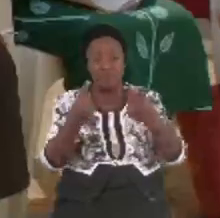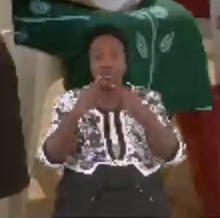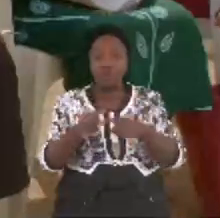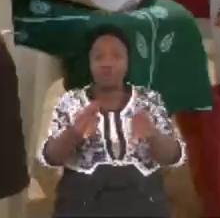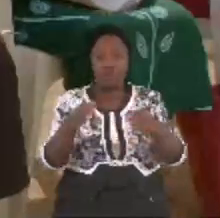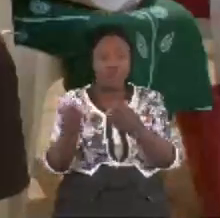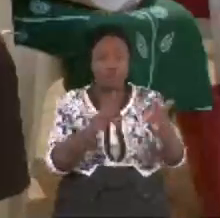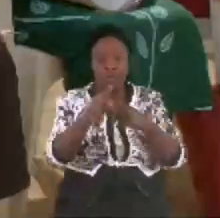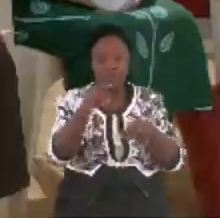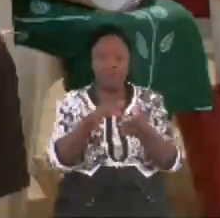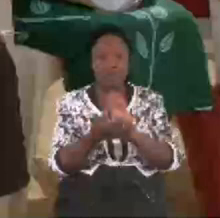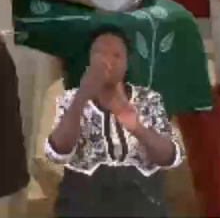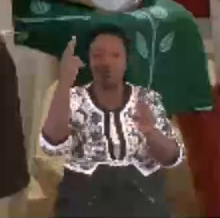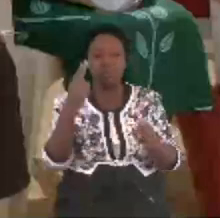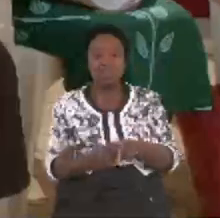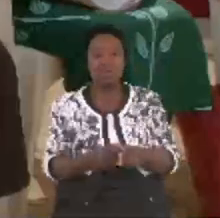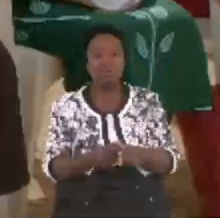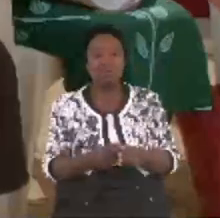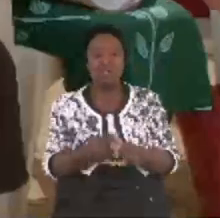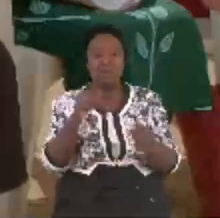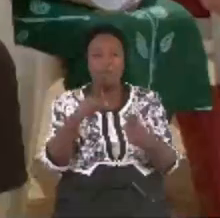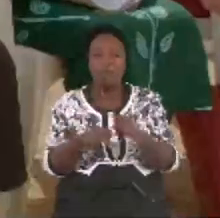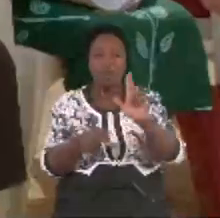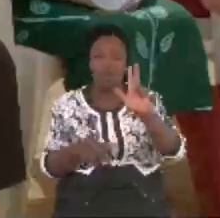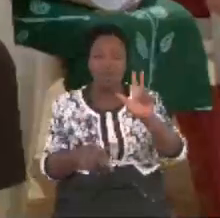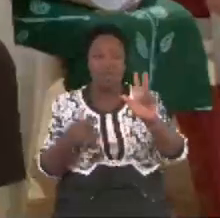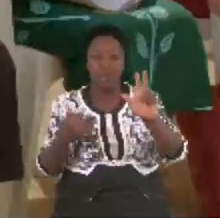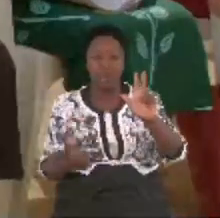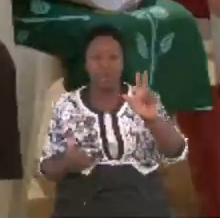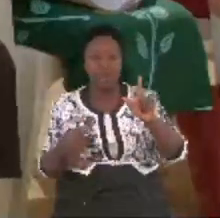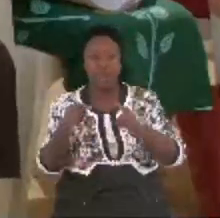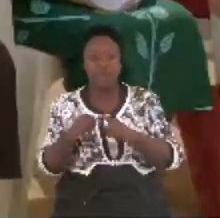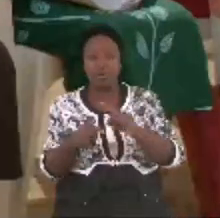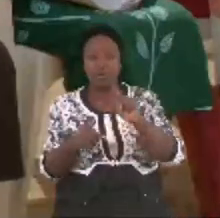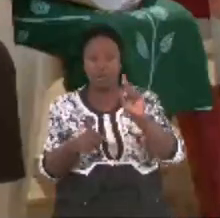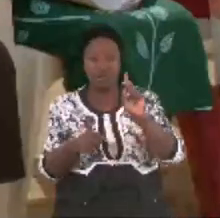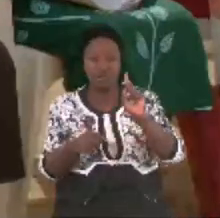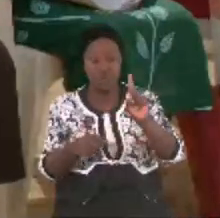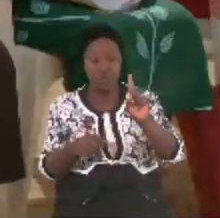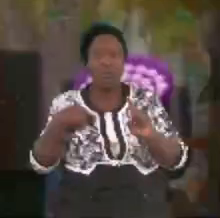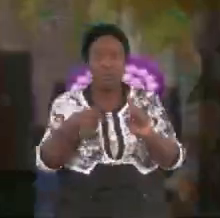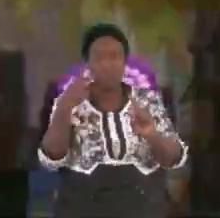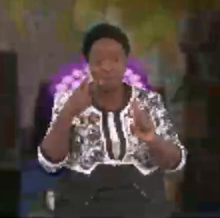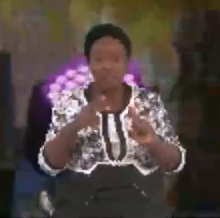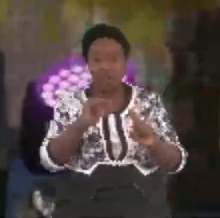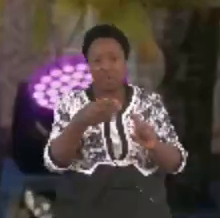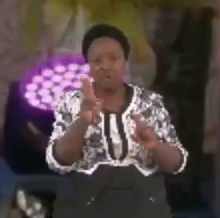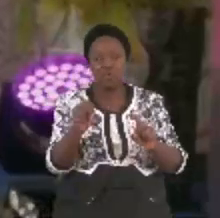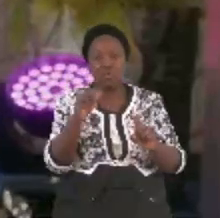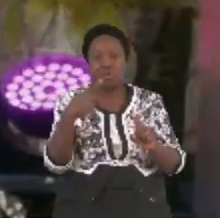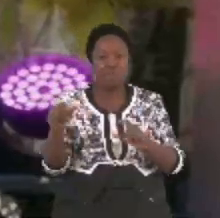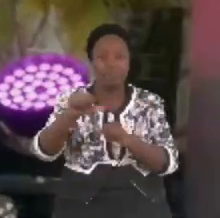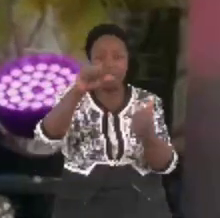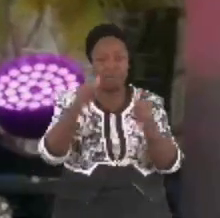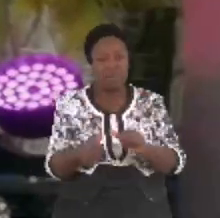amène à la perfection la révélation qui t'a apportée au nom de Jésus. Troisième point maintenant. Premier point, le fondement du